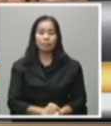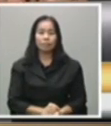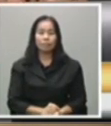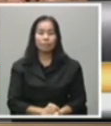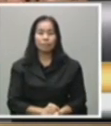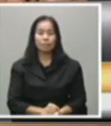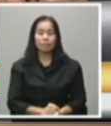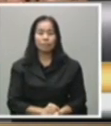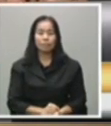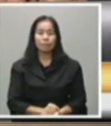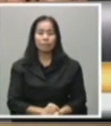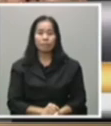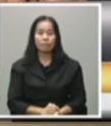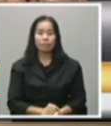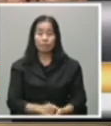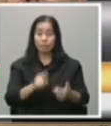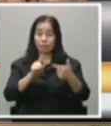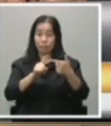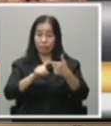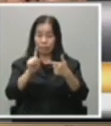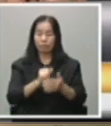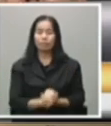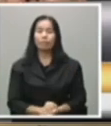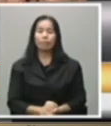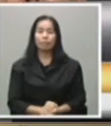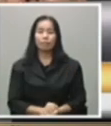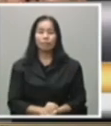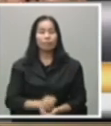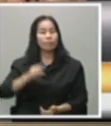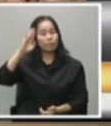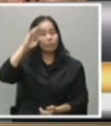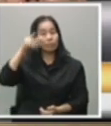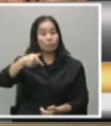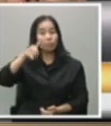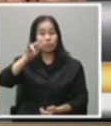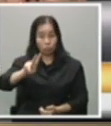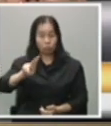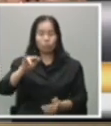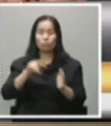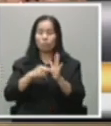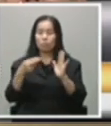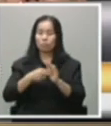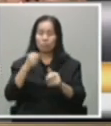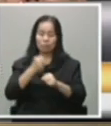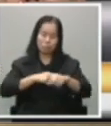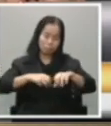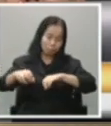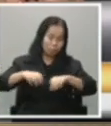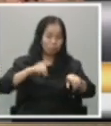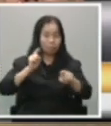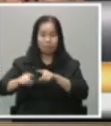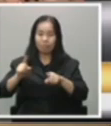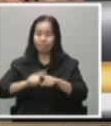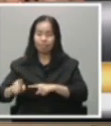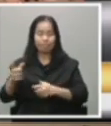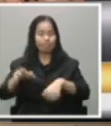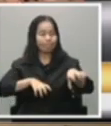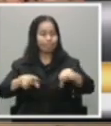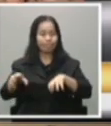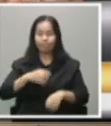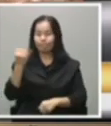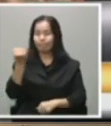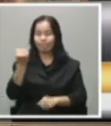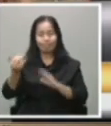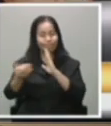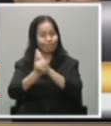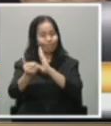เรื่องที่สองก็คือเรื่องที่ท่านบริหารราชการแผ่นดินโดยขาดความรู้ความสามารถผิดพลาดบกพร่องหลายอย่างท่านประธานที่เคาร